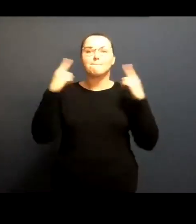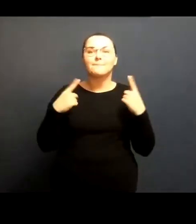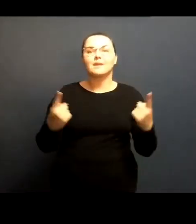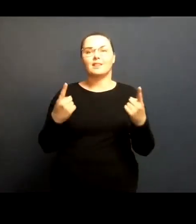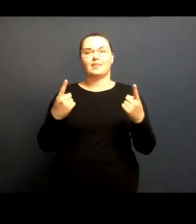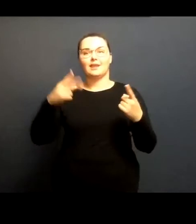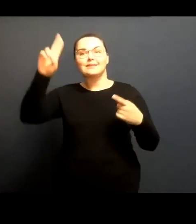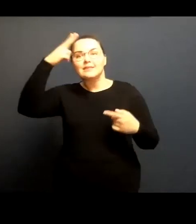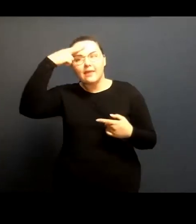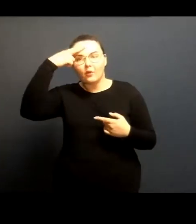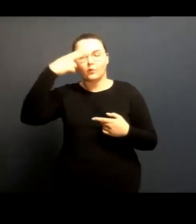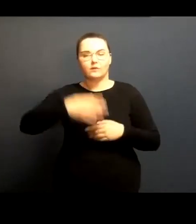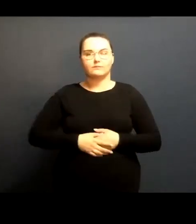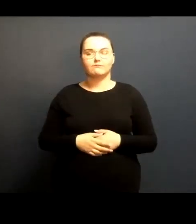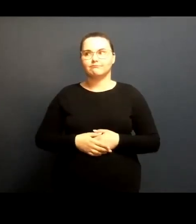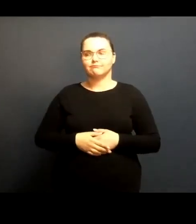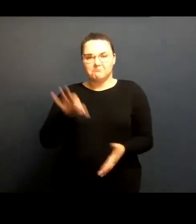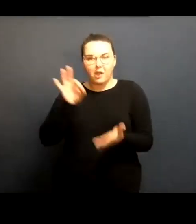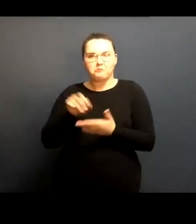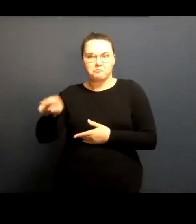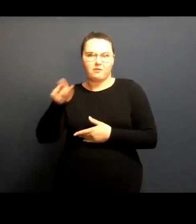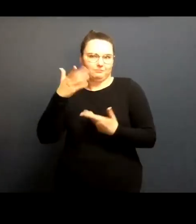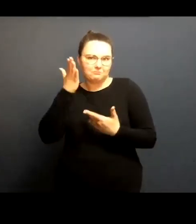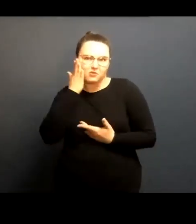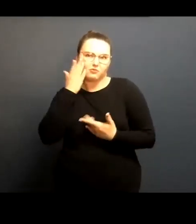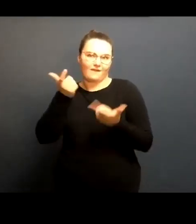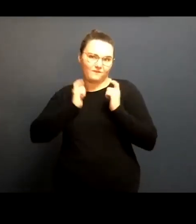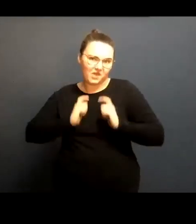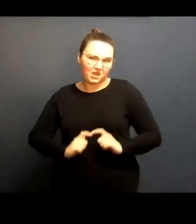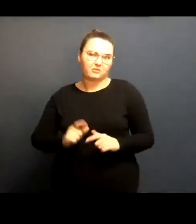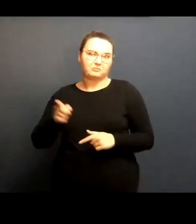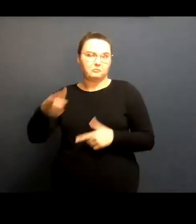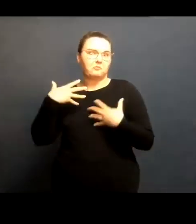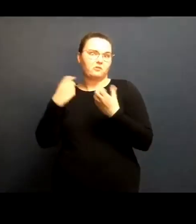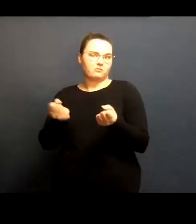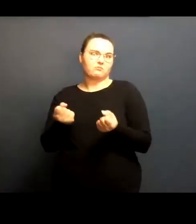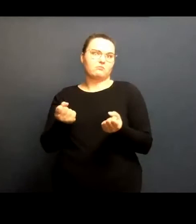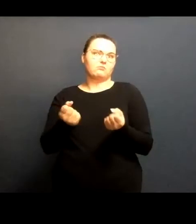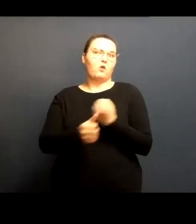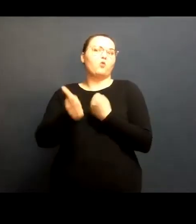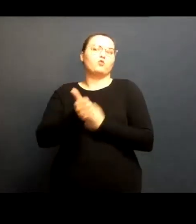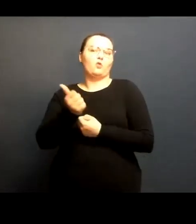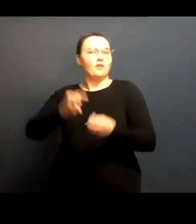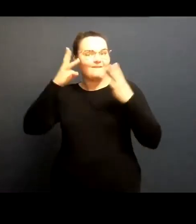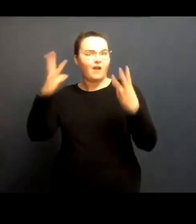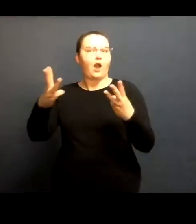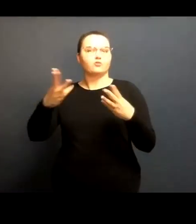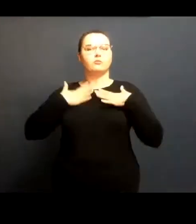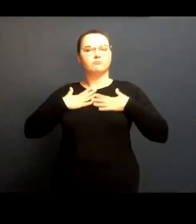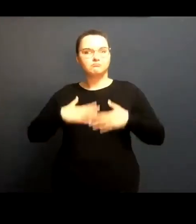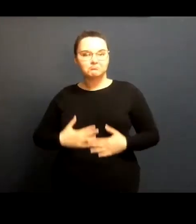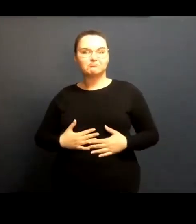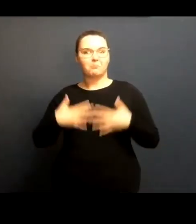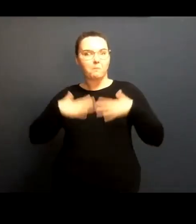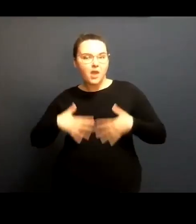prostu mieszkaniec wsi przemyskiej zakłada, że chodzi tylko o to, żeby się po prostu porządnie umyć i wtedy właśnie